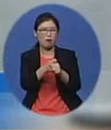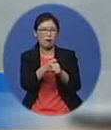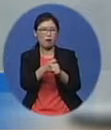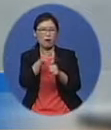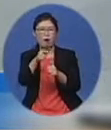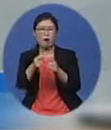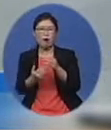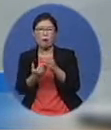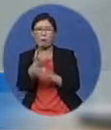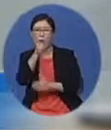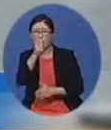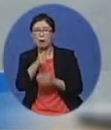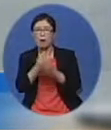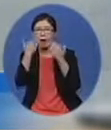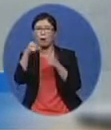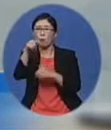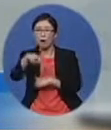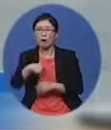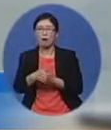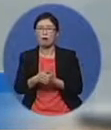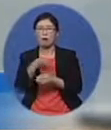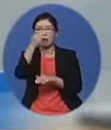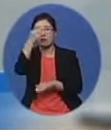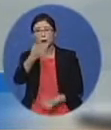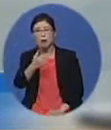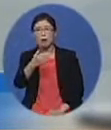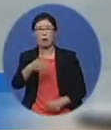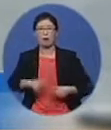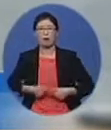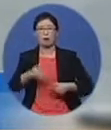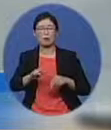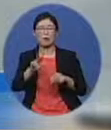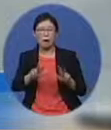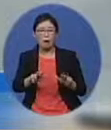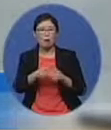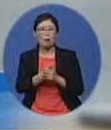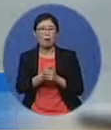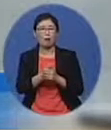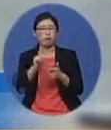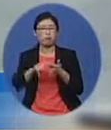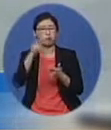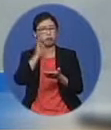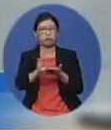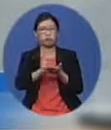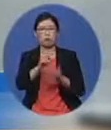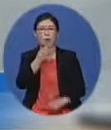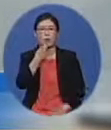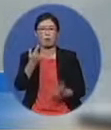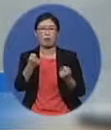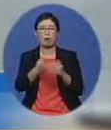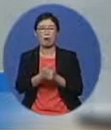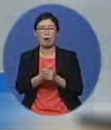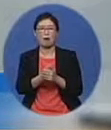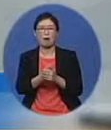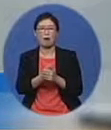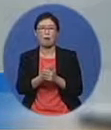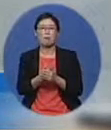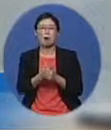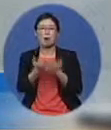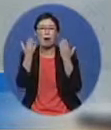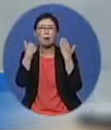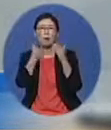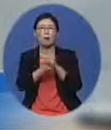되는데 얘가 아프거나 죽거든 말든 지금은 상황 안 하고 있는 것 같아요. 학교 다칠까봐. 만약에